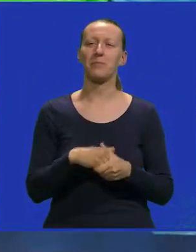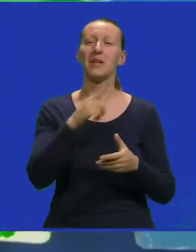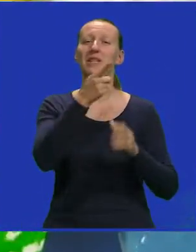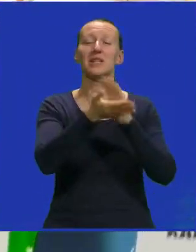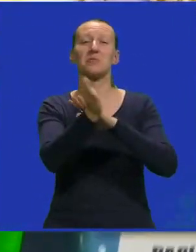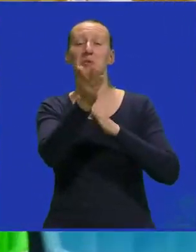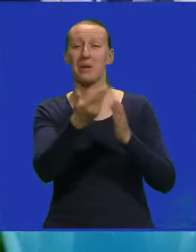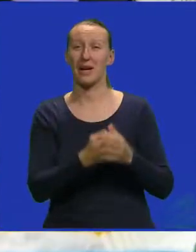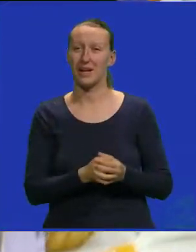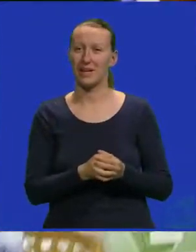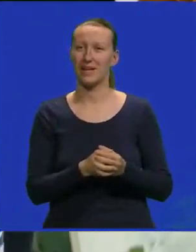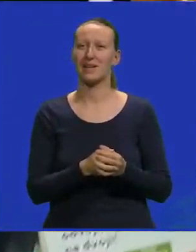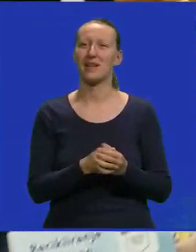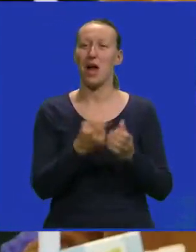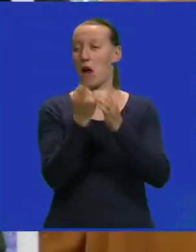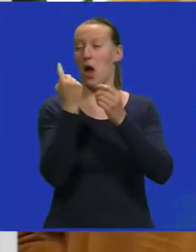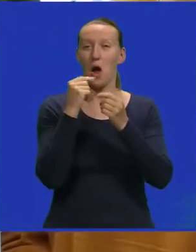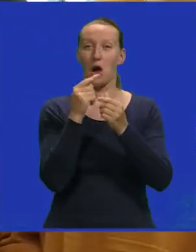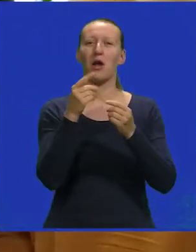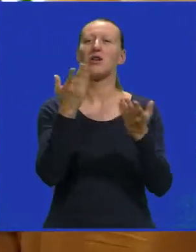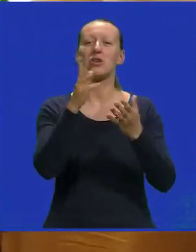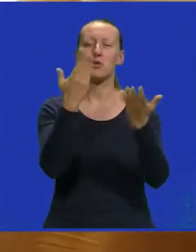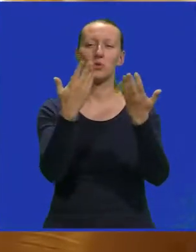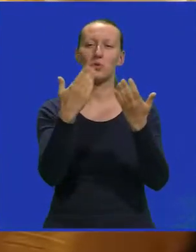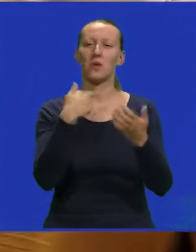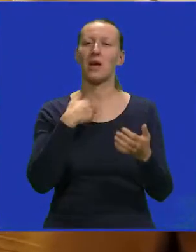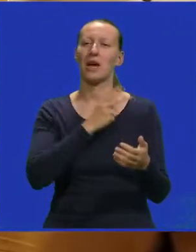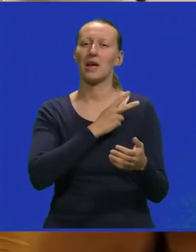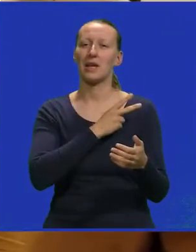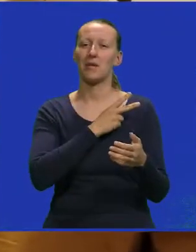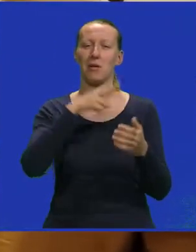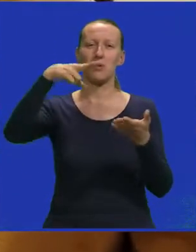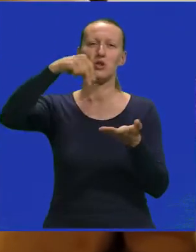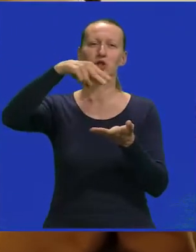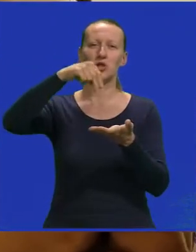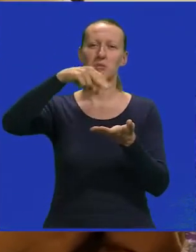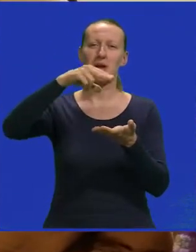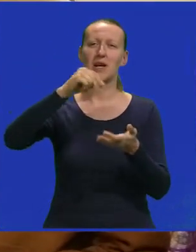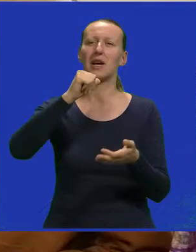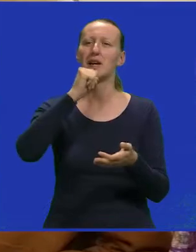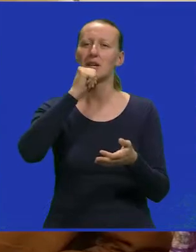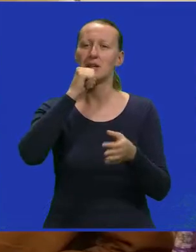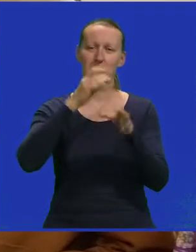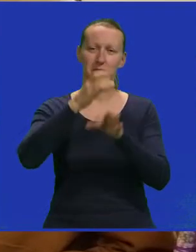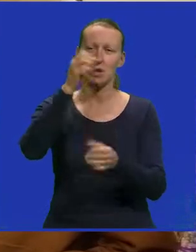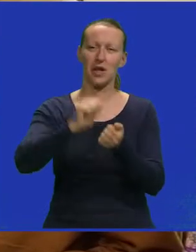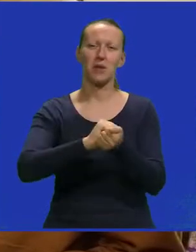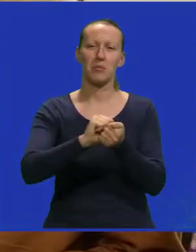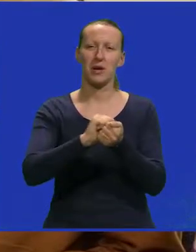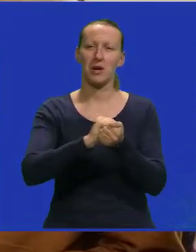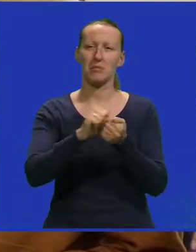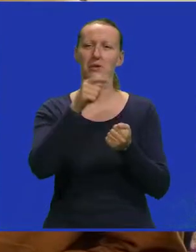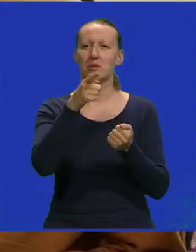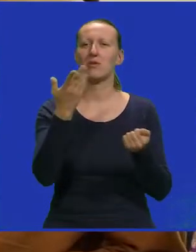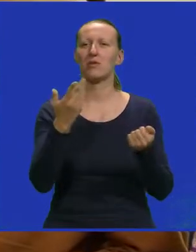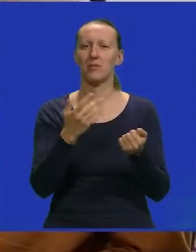ti ušla? Okolo. Da vidim ča imaš u rukan. Ja imam štipaljku i rolicu od papira. Ma dobro, to